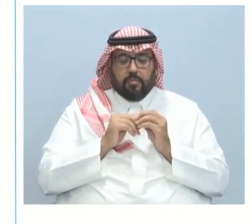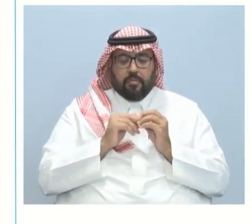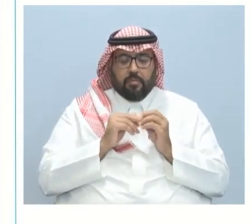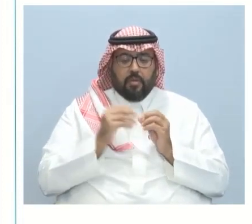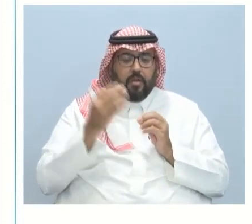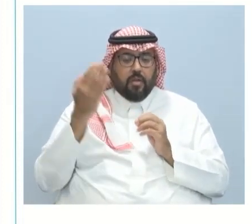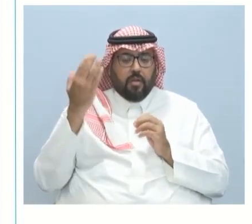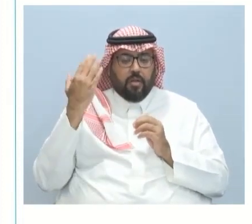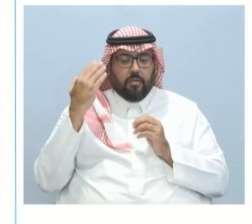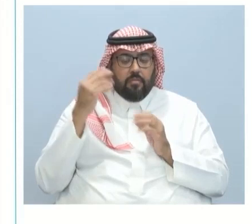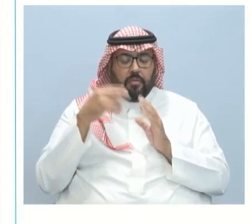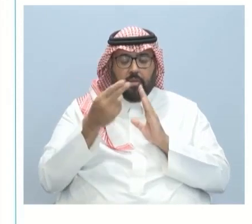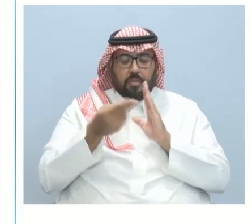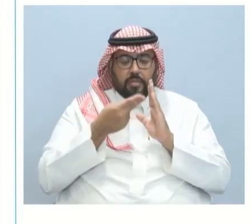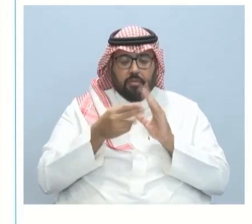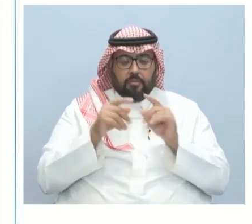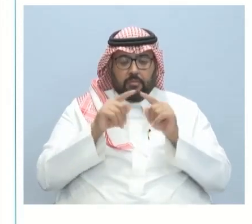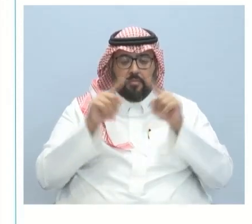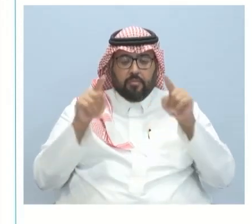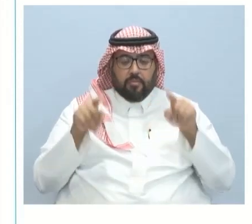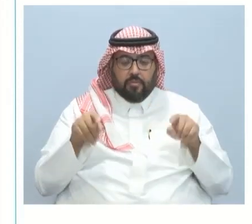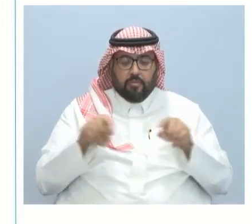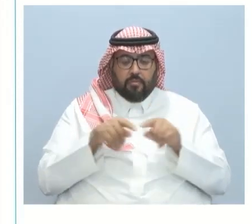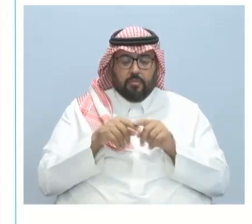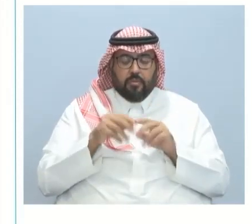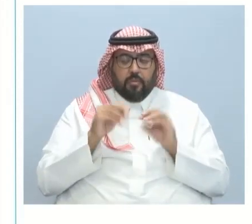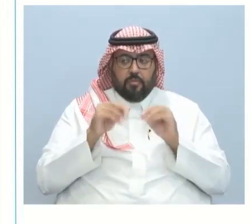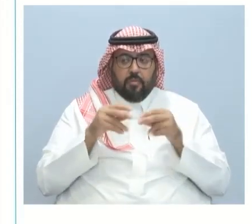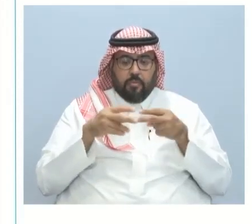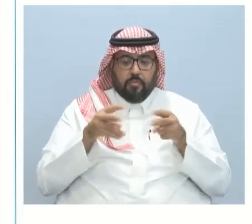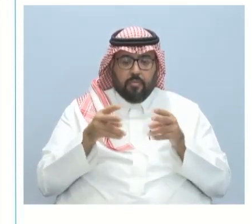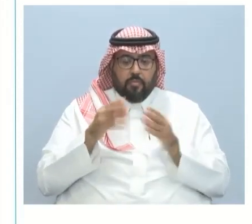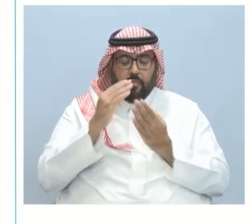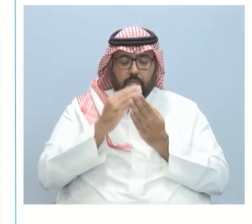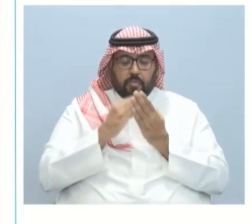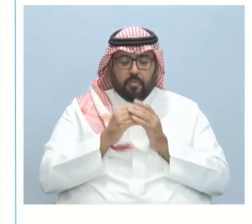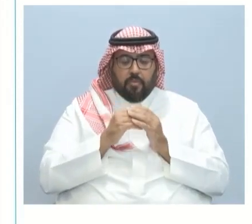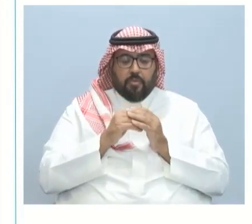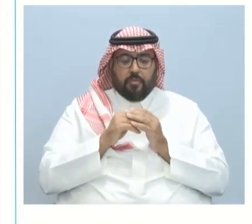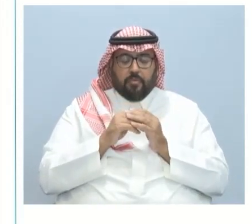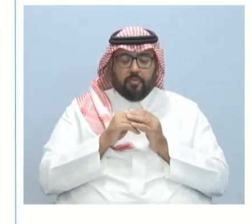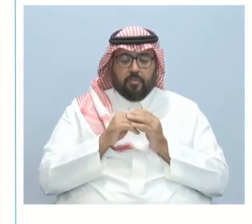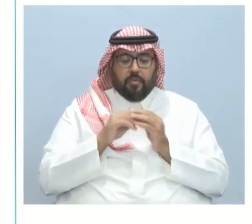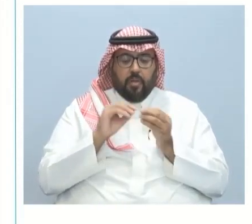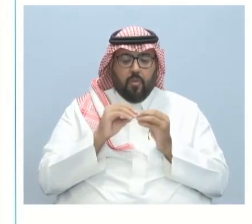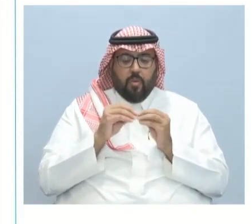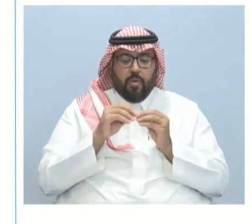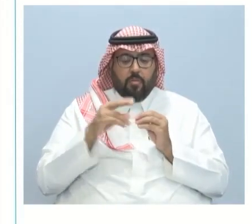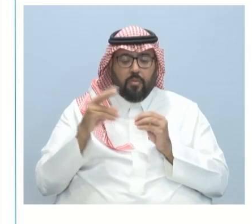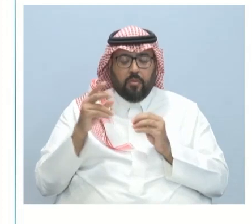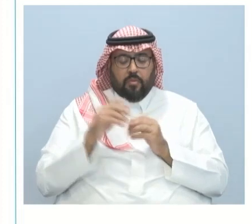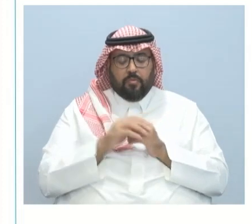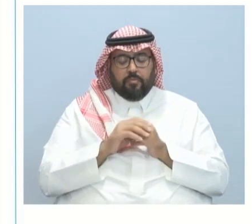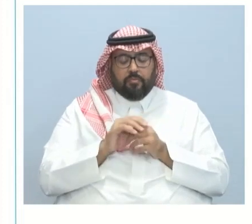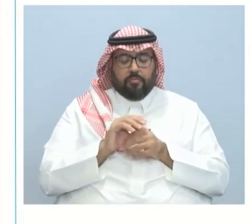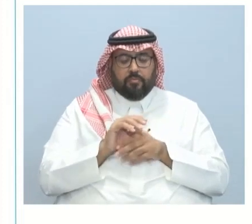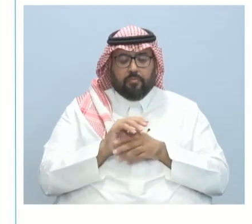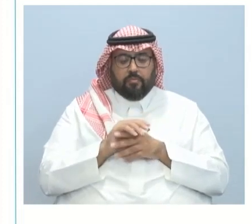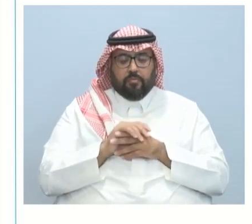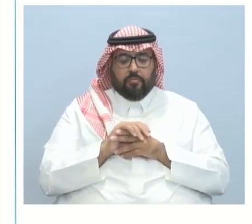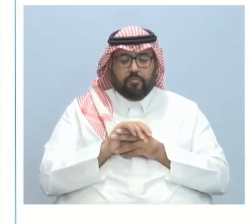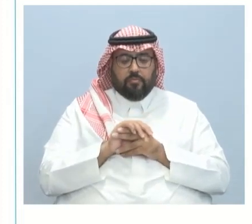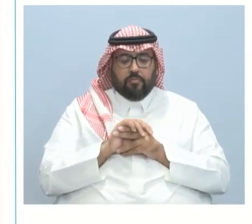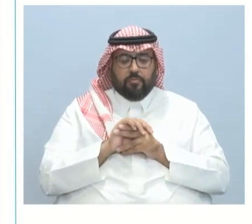سابقا لرسم مربع ستلاحظ بعد تشغيل البرنامج ان اضلع المربع قد تلونت بالوان مختلفه في